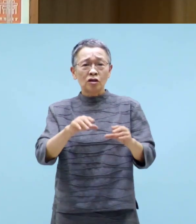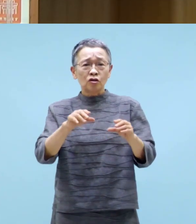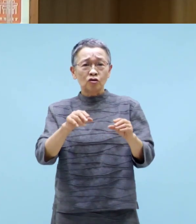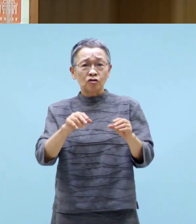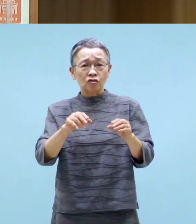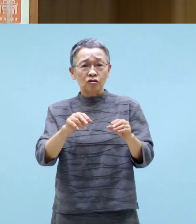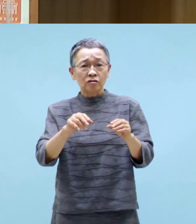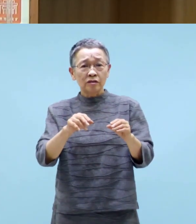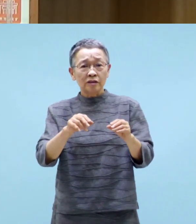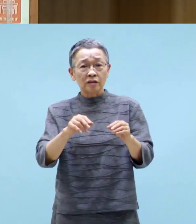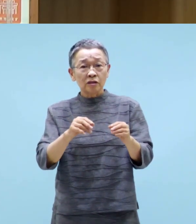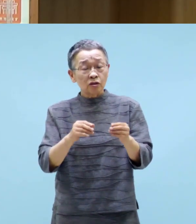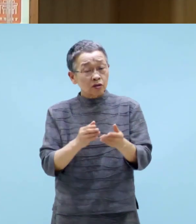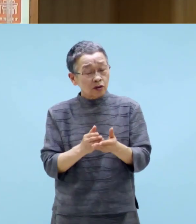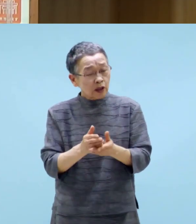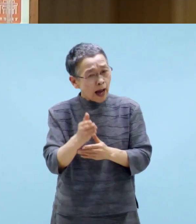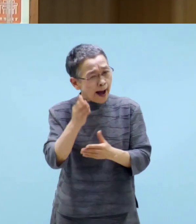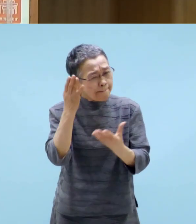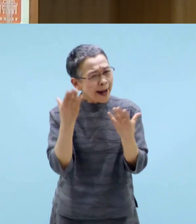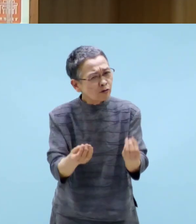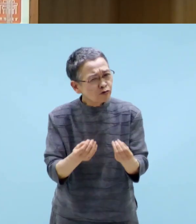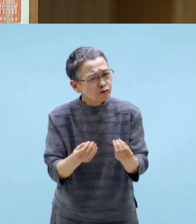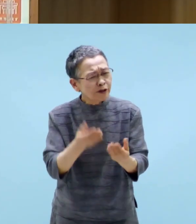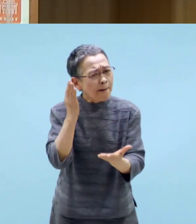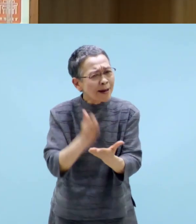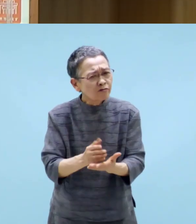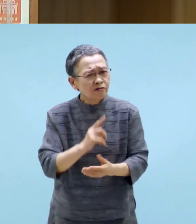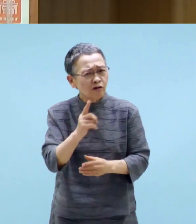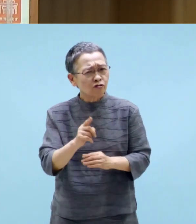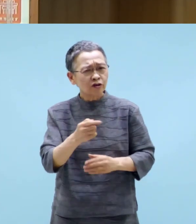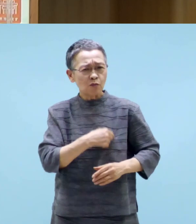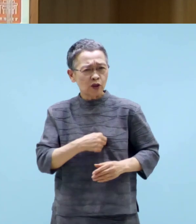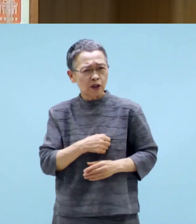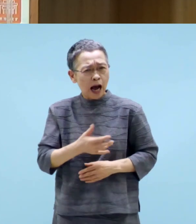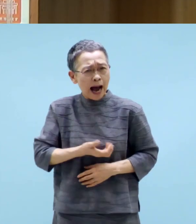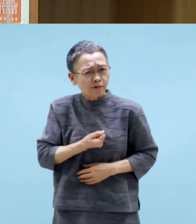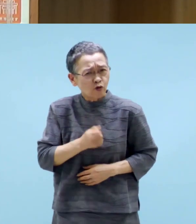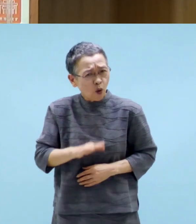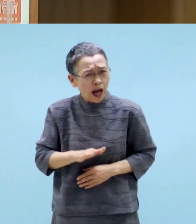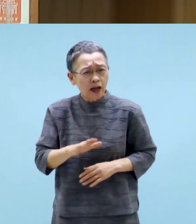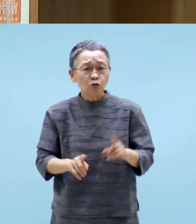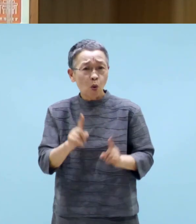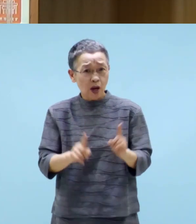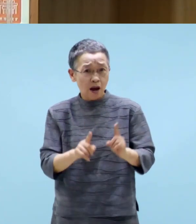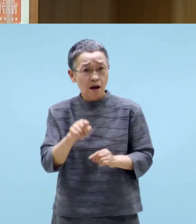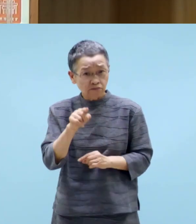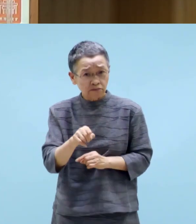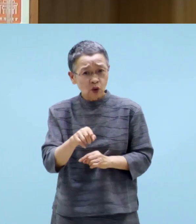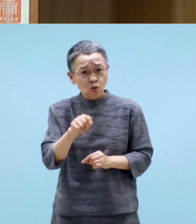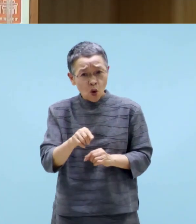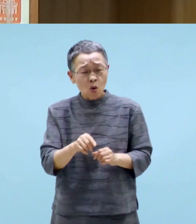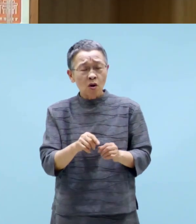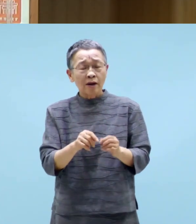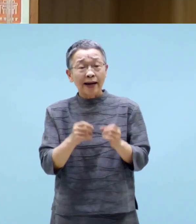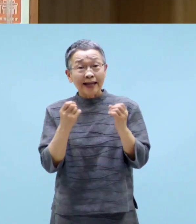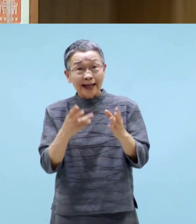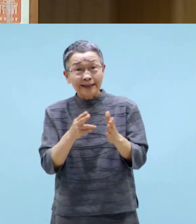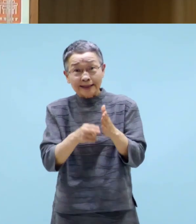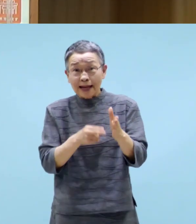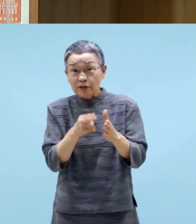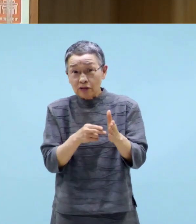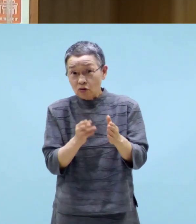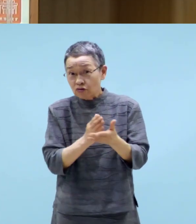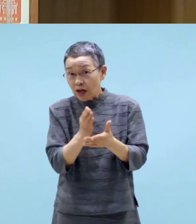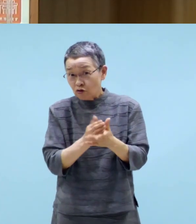くお覚悟があるのか、そのあたりを教えてください。 まあ、まずこの事業実施にあたってはですね、GoTo トラベル事